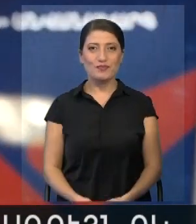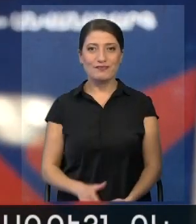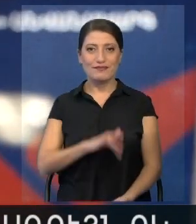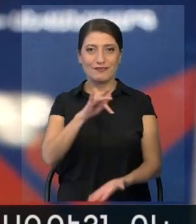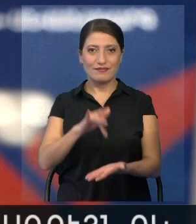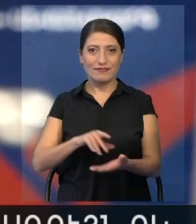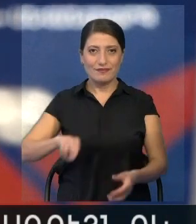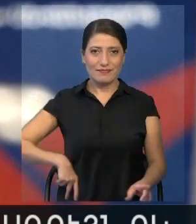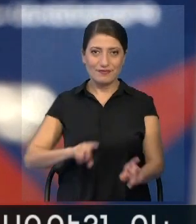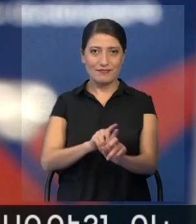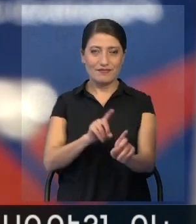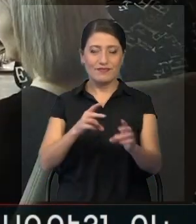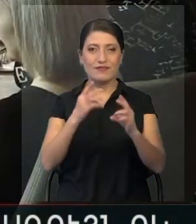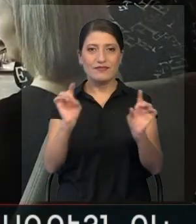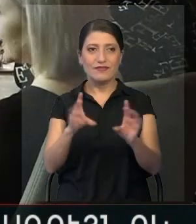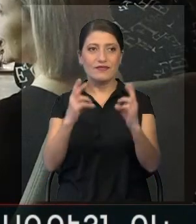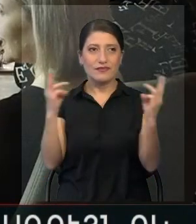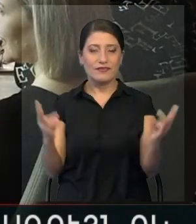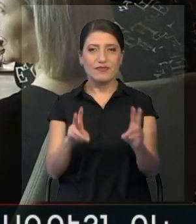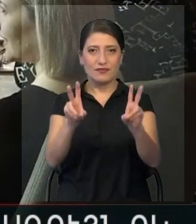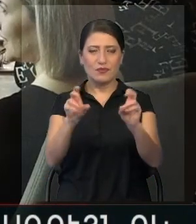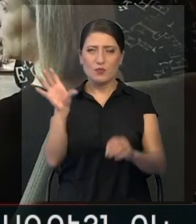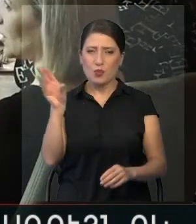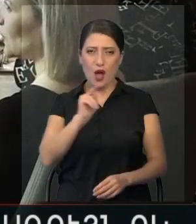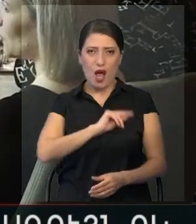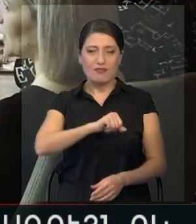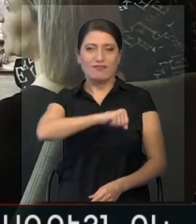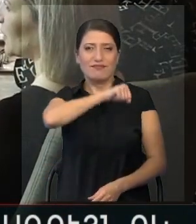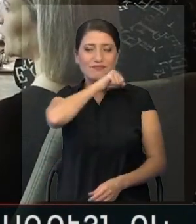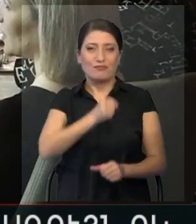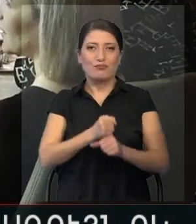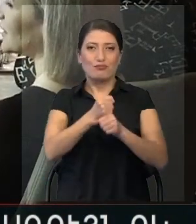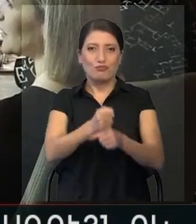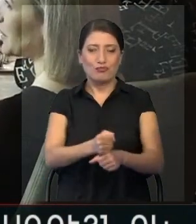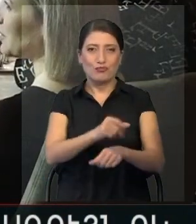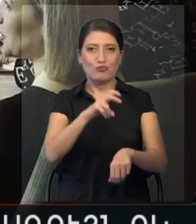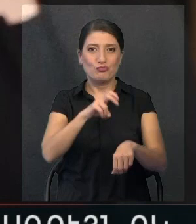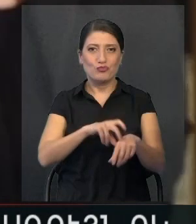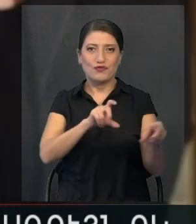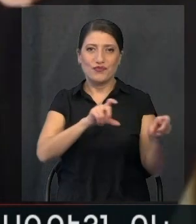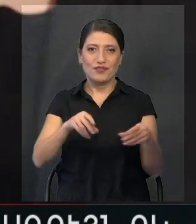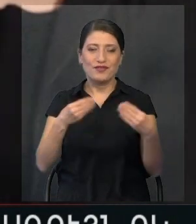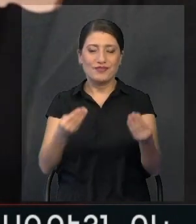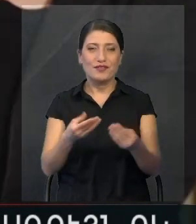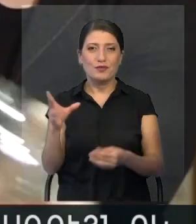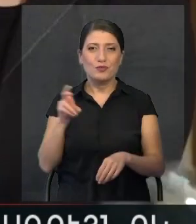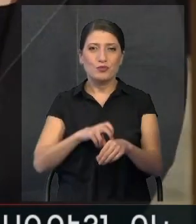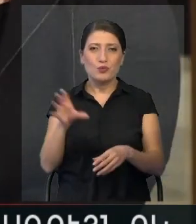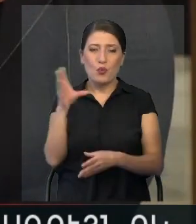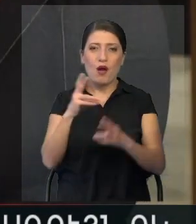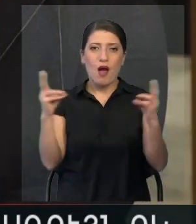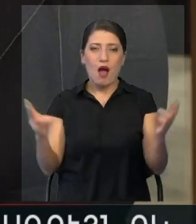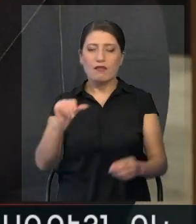Կենտրոնի փոխտնօրենն ասում է, այլվածքաբանականի բոլոր աշխատողների շնորհիվ է մրցանակն իրենց բուժկենտրոն գնում։ Բժիշկների ամբողջ թիմն է